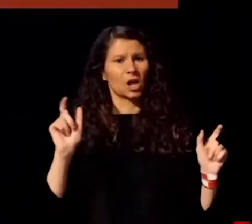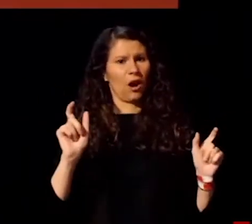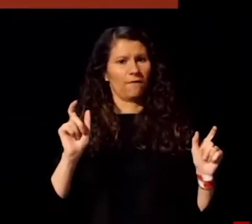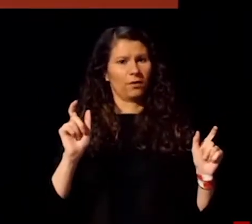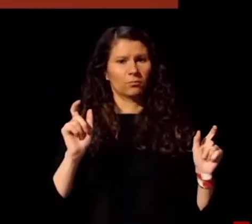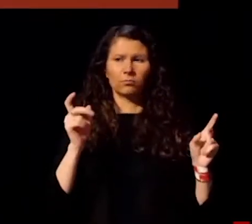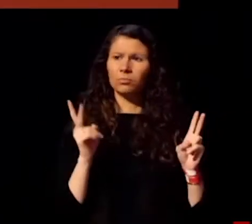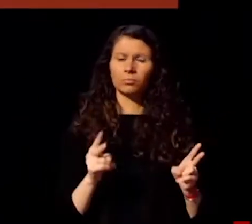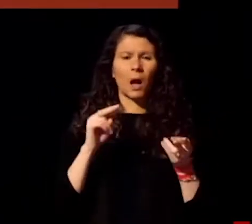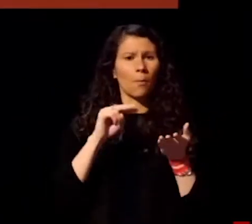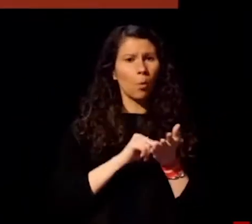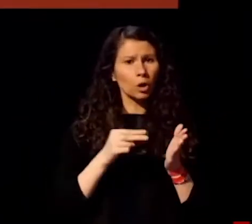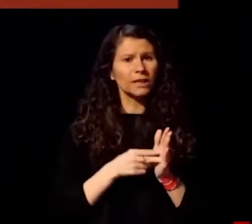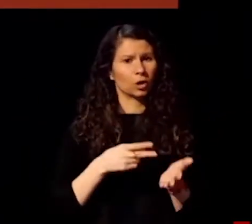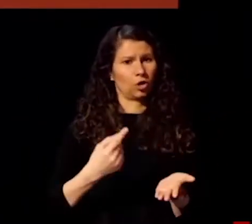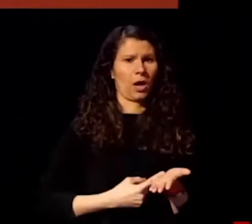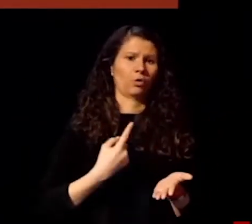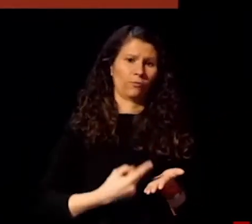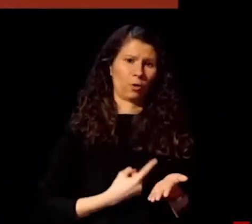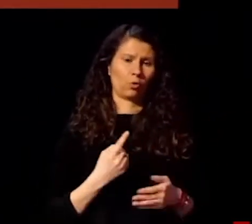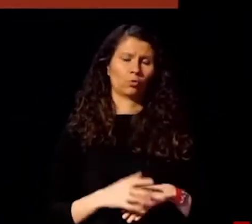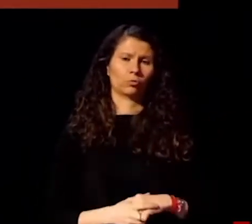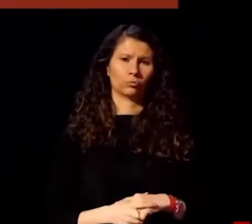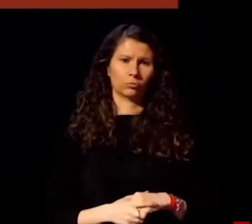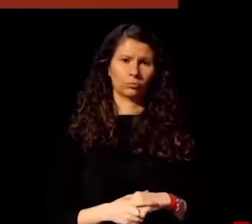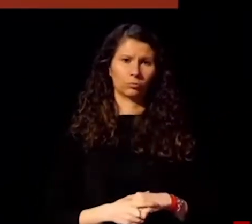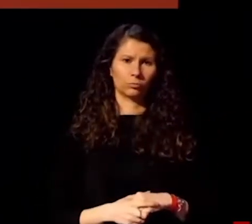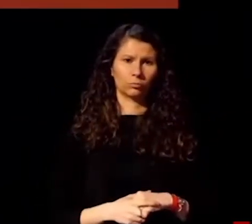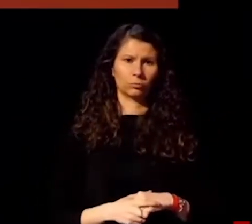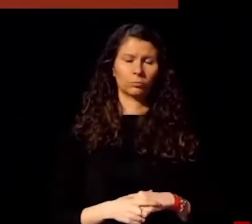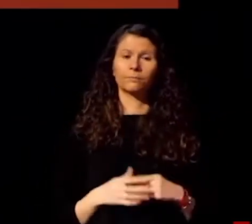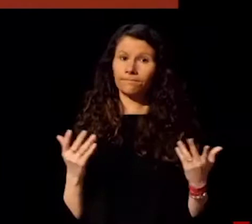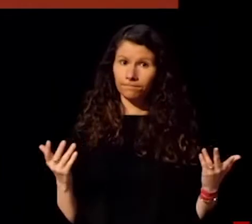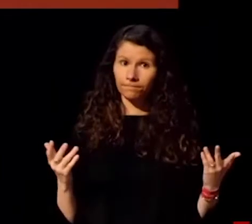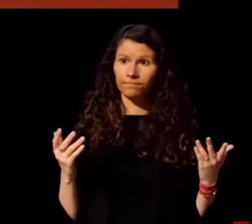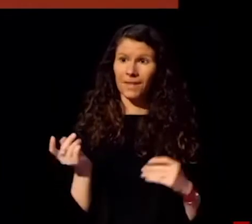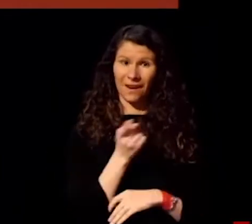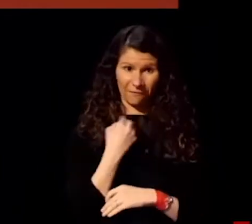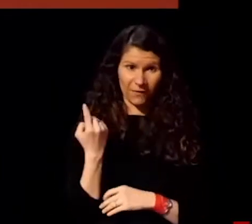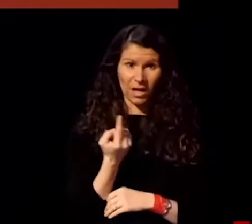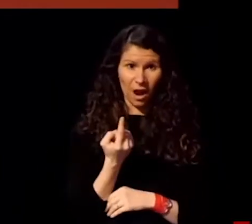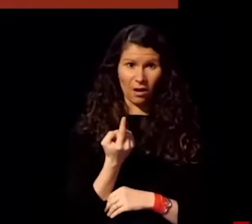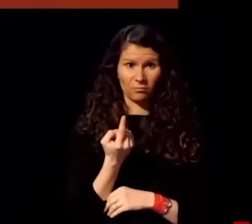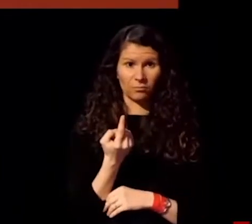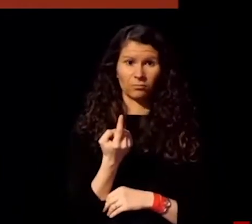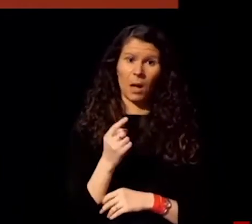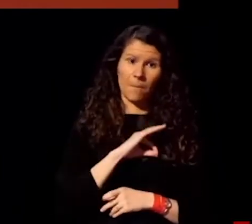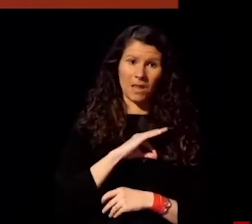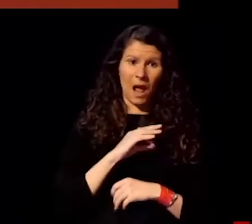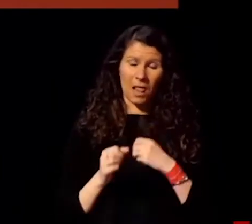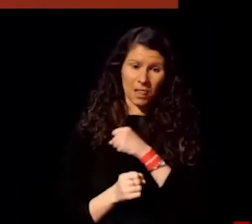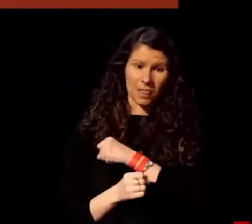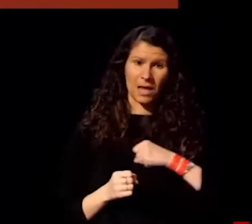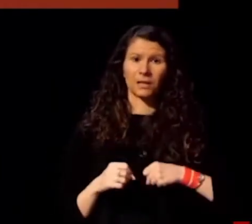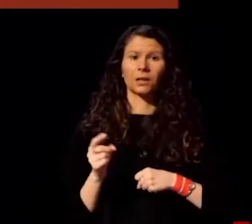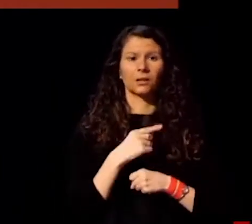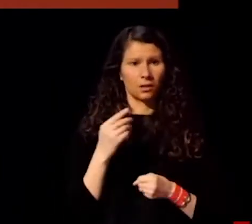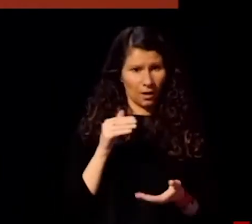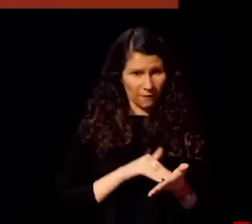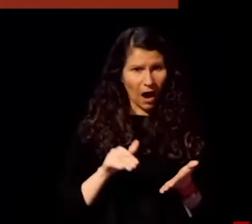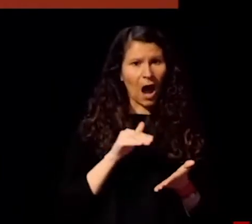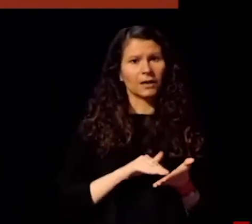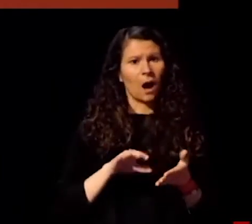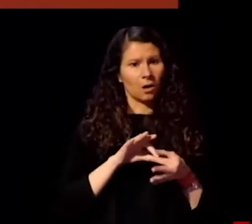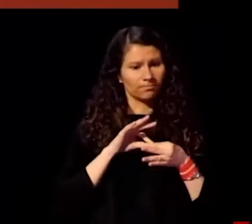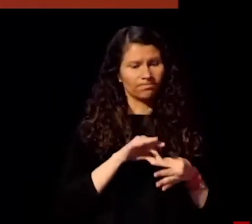politische herausforderung das werden wir dass wir die linke weiterhin erhält und